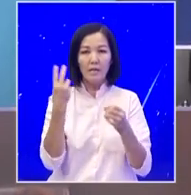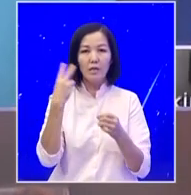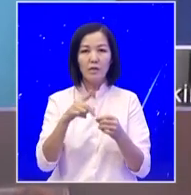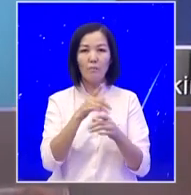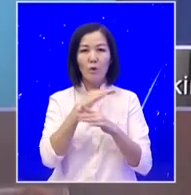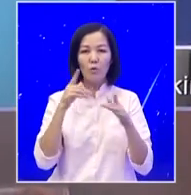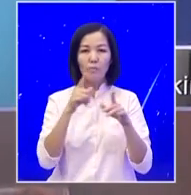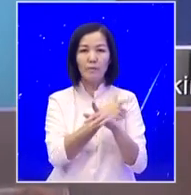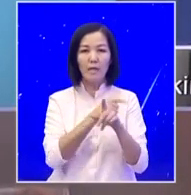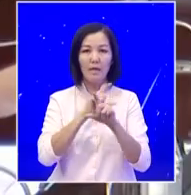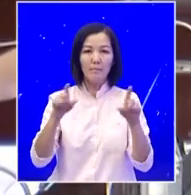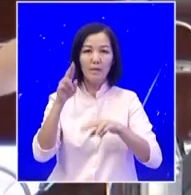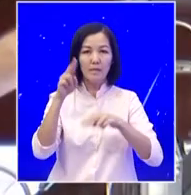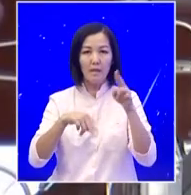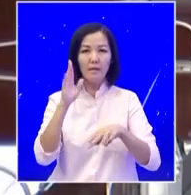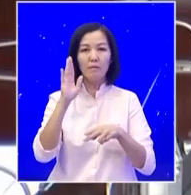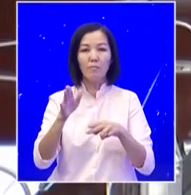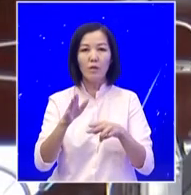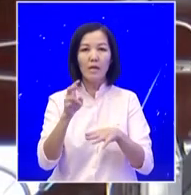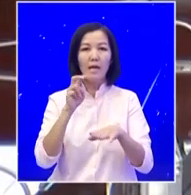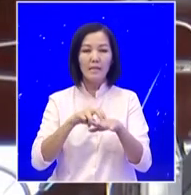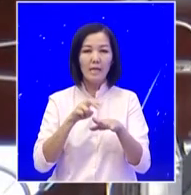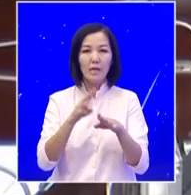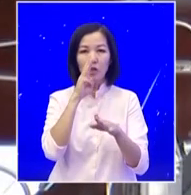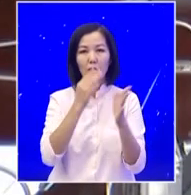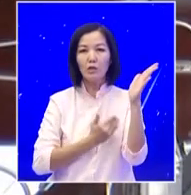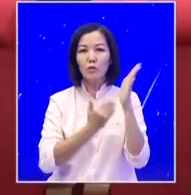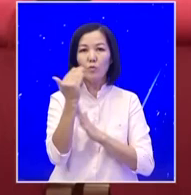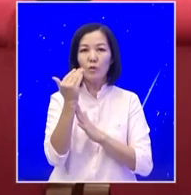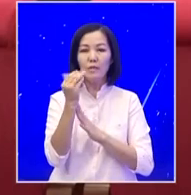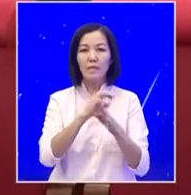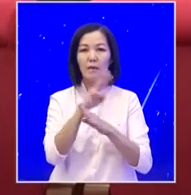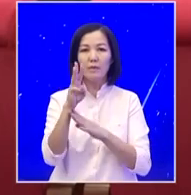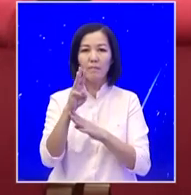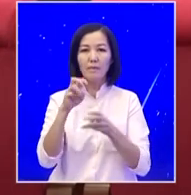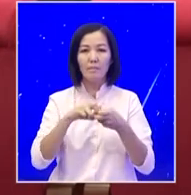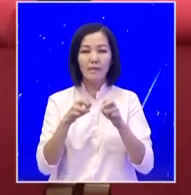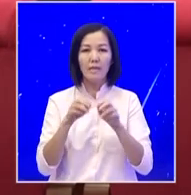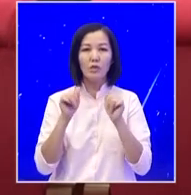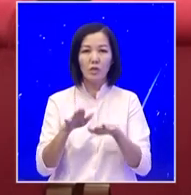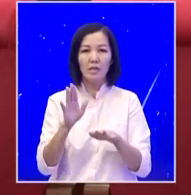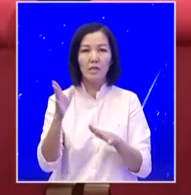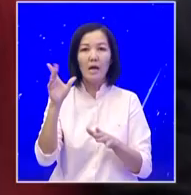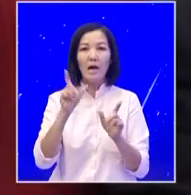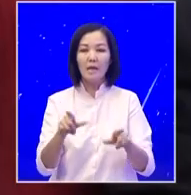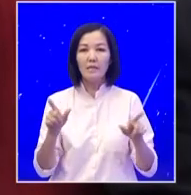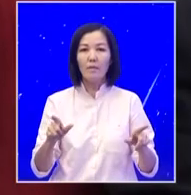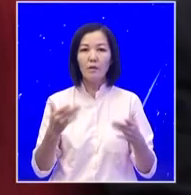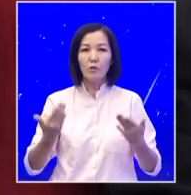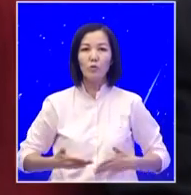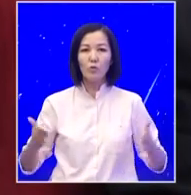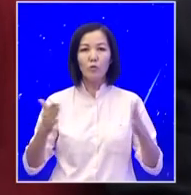медициналық нысан салынады. Сонда ақ дәрігерлердің жалақысы өсіп, кадрлармен қамтамасыз ету мәселесі де шешіледі. Азаматтарды тұрғын